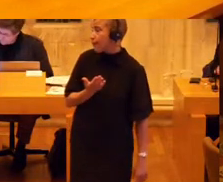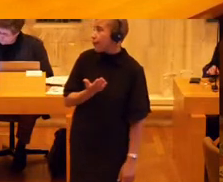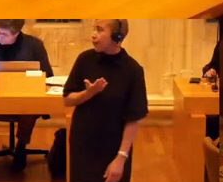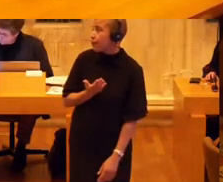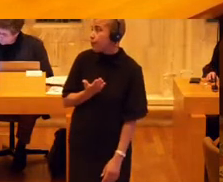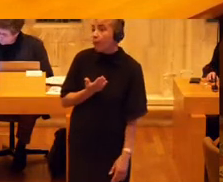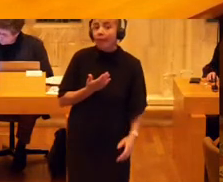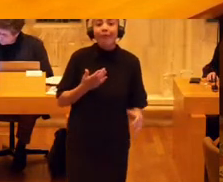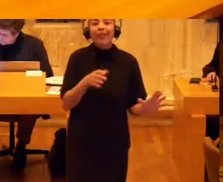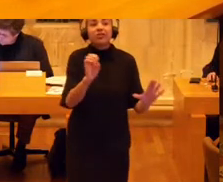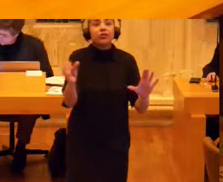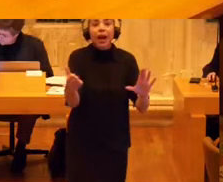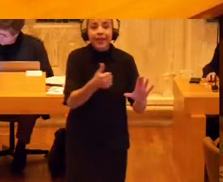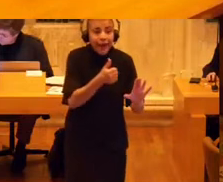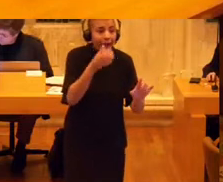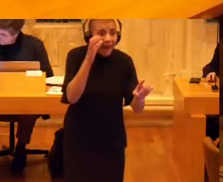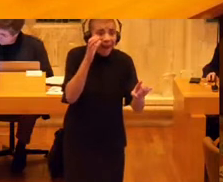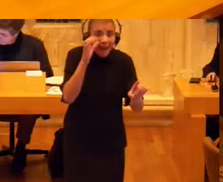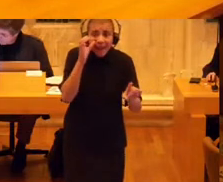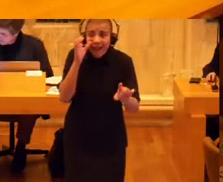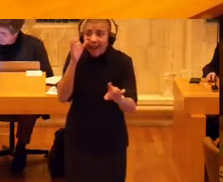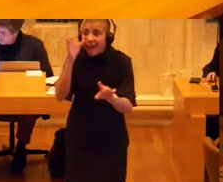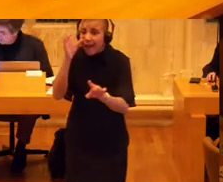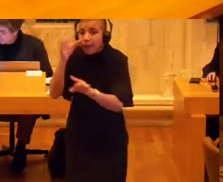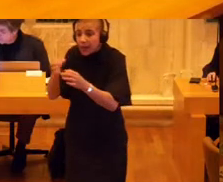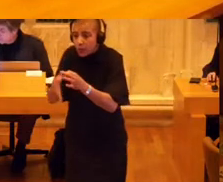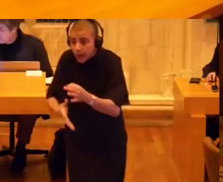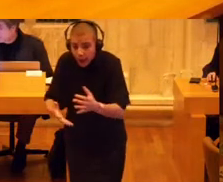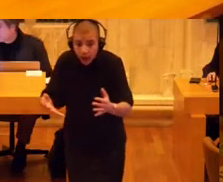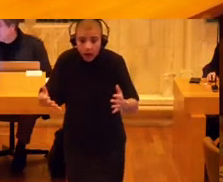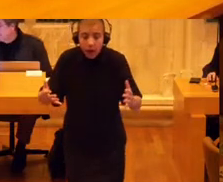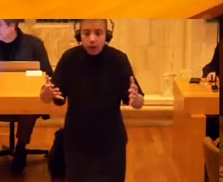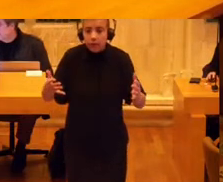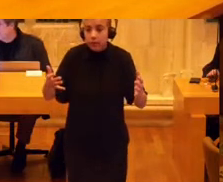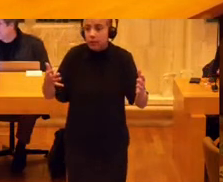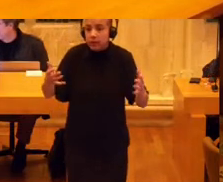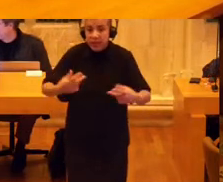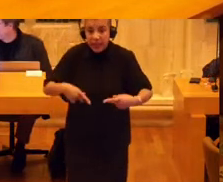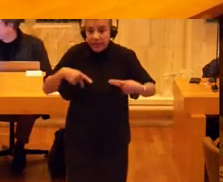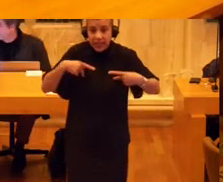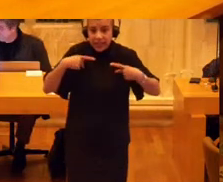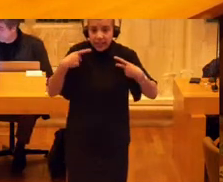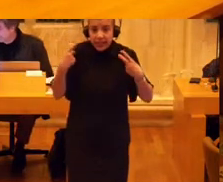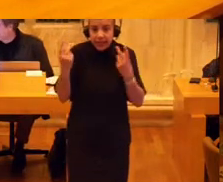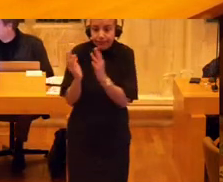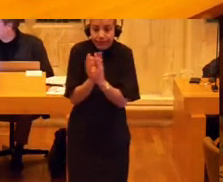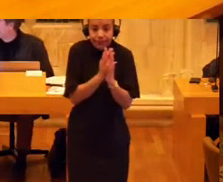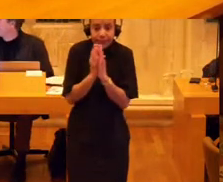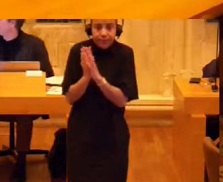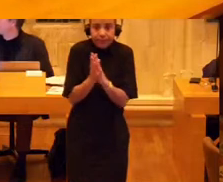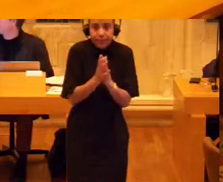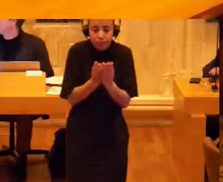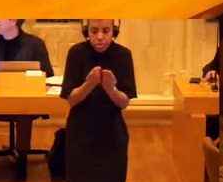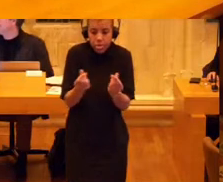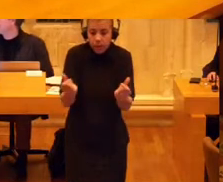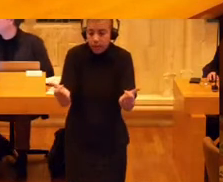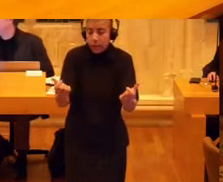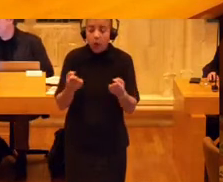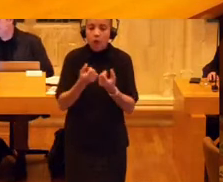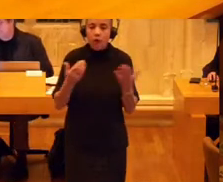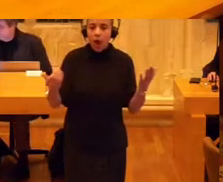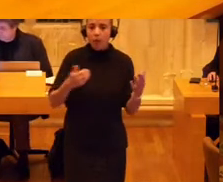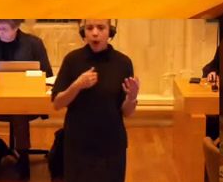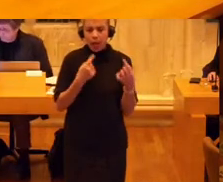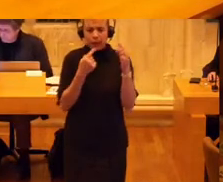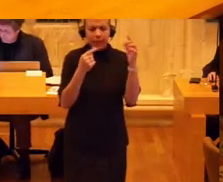compte les desiderata de chacun, on en perd un peu, me semble-t-il, l'impératif de vie en commun. Voilà, maintenant que j'ai poussé mon cul de